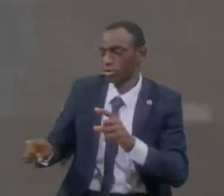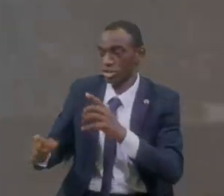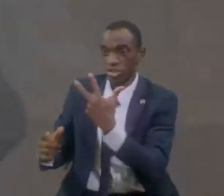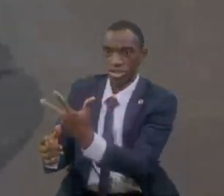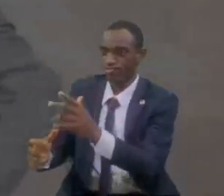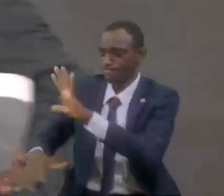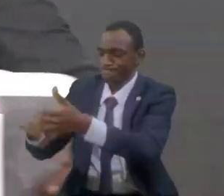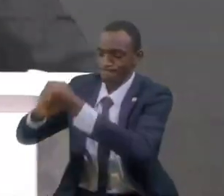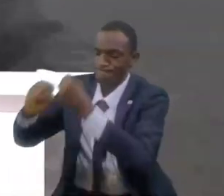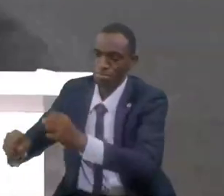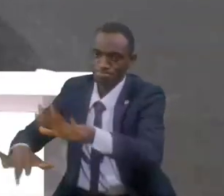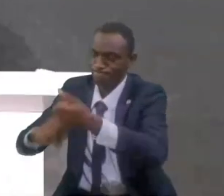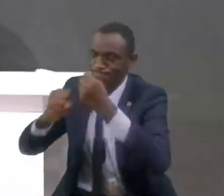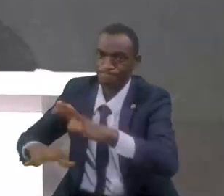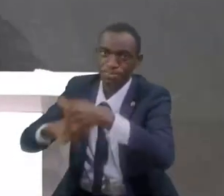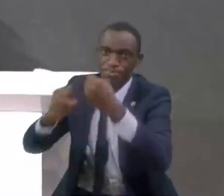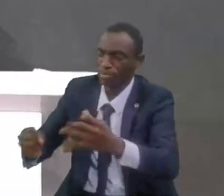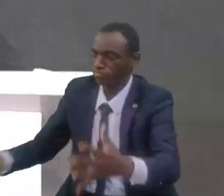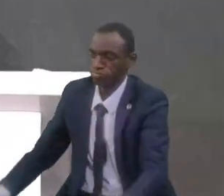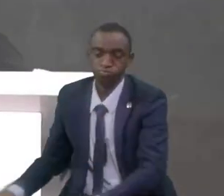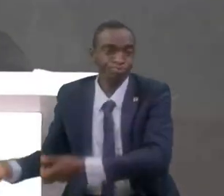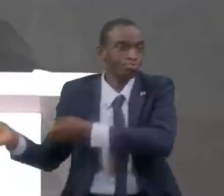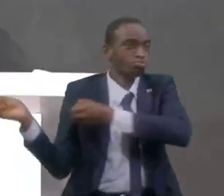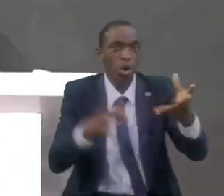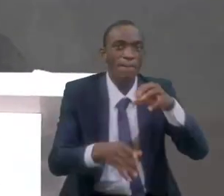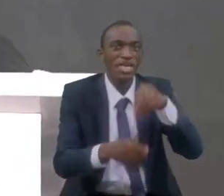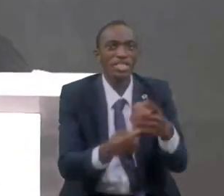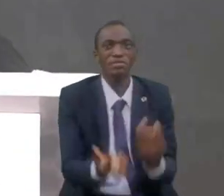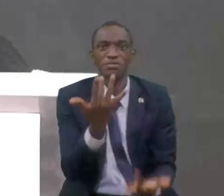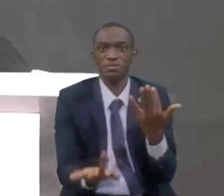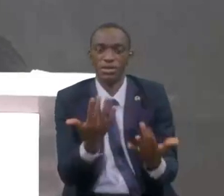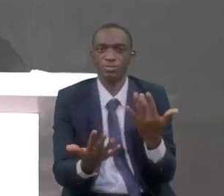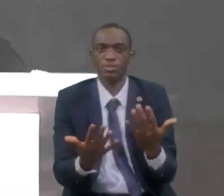et de les jeter dans la fournaise ardente. Est-ce qu'ils sont morts?